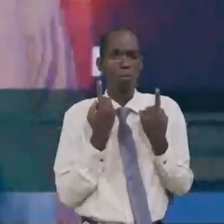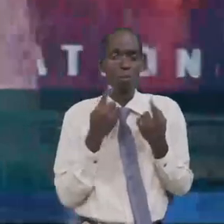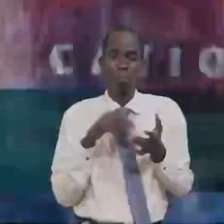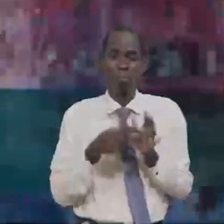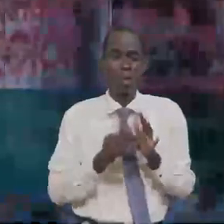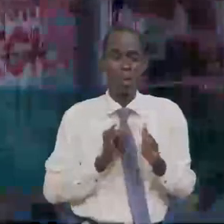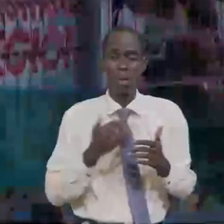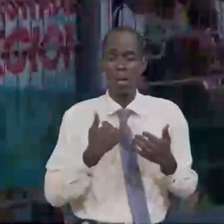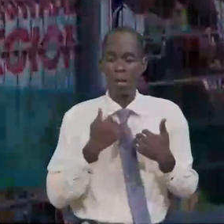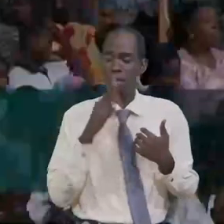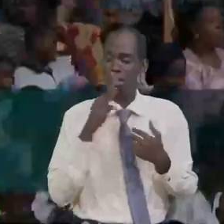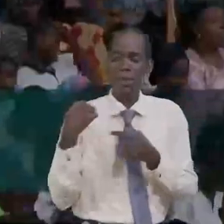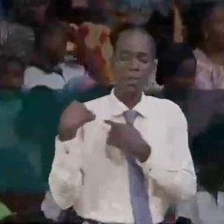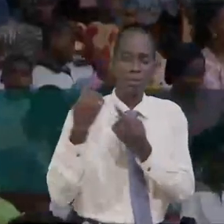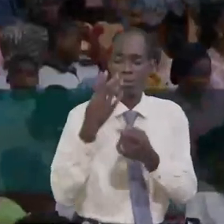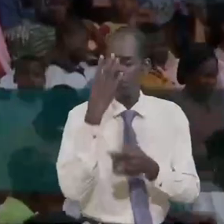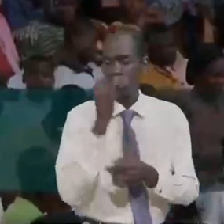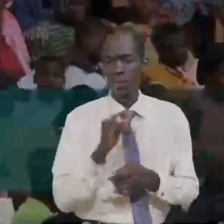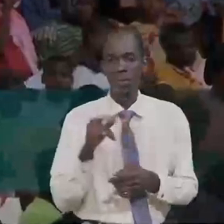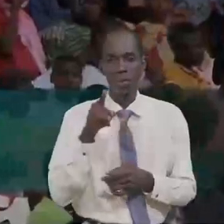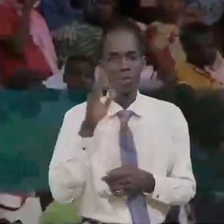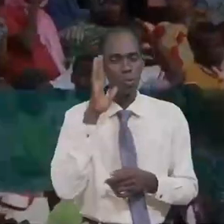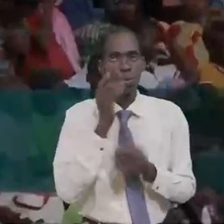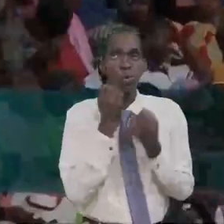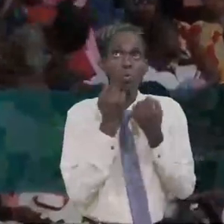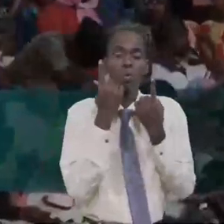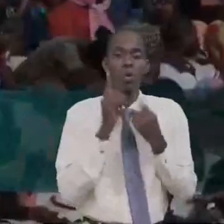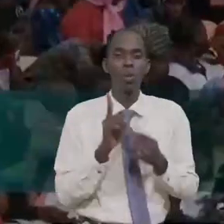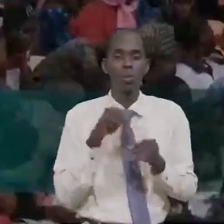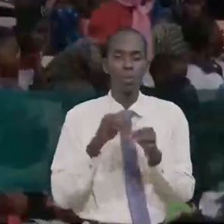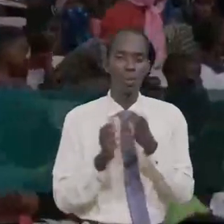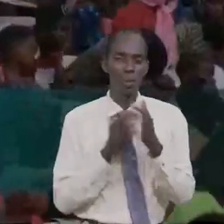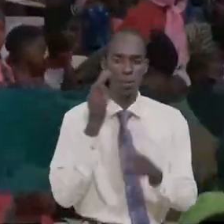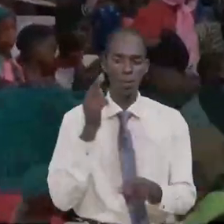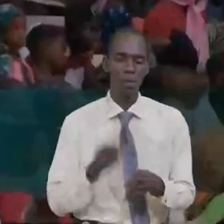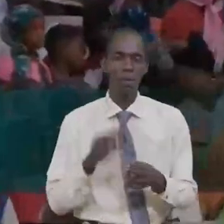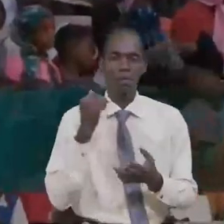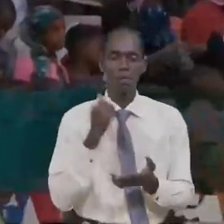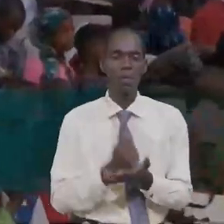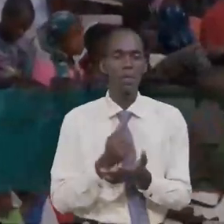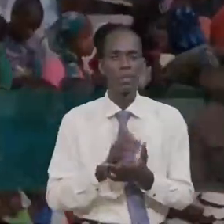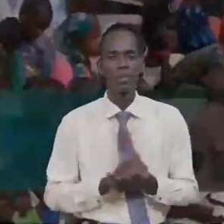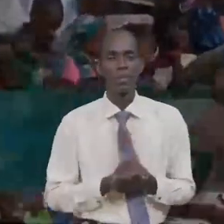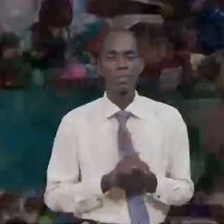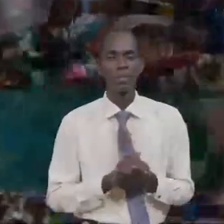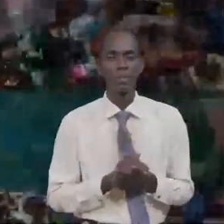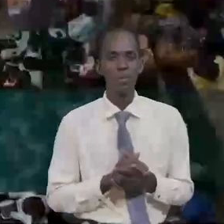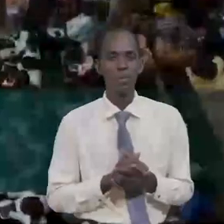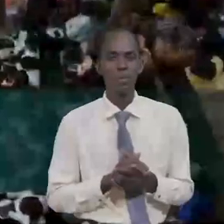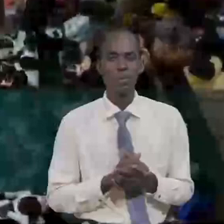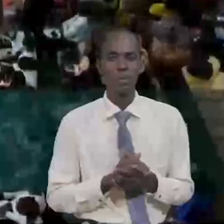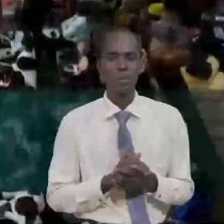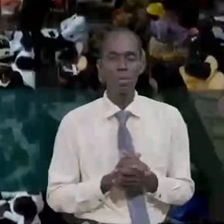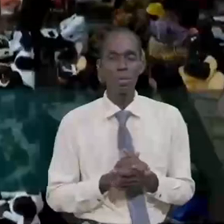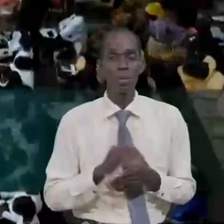tu vas te réveiller je dis tu vas te réveiller c'est quelqu'un d'autre